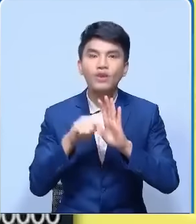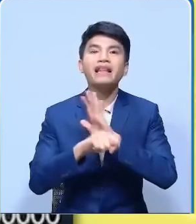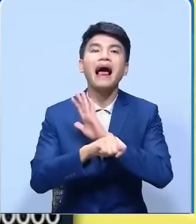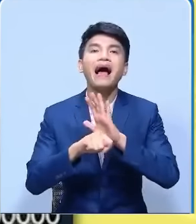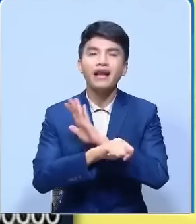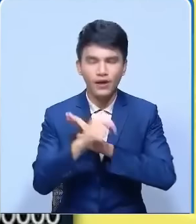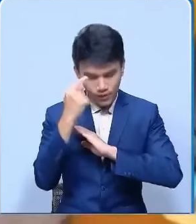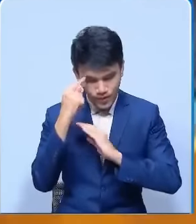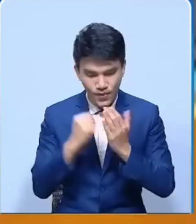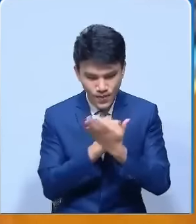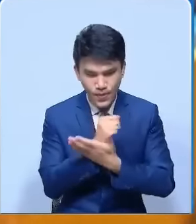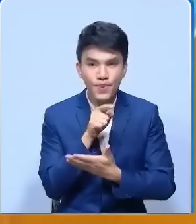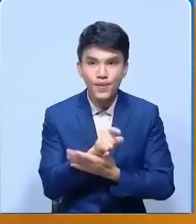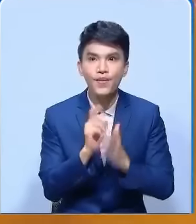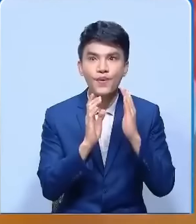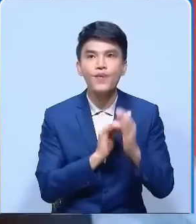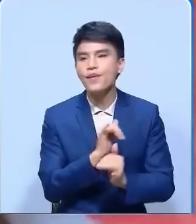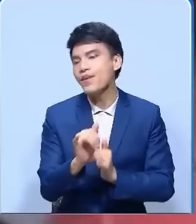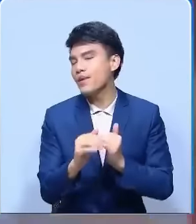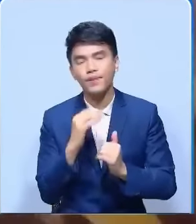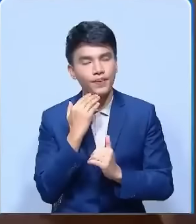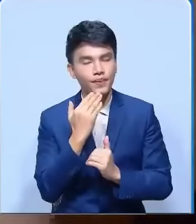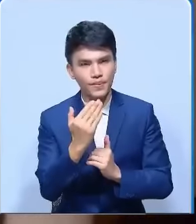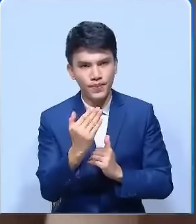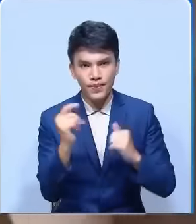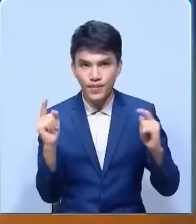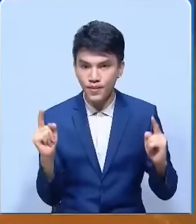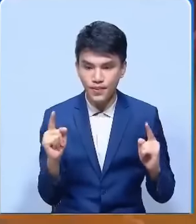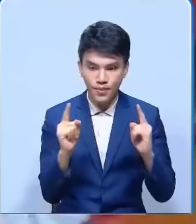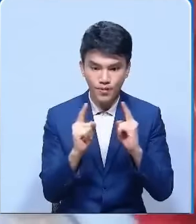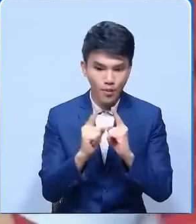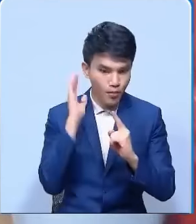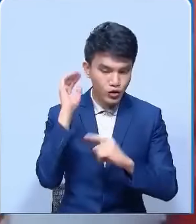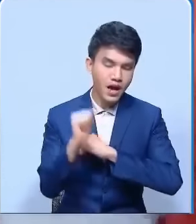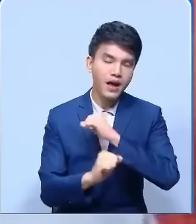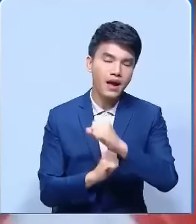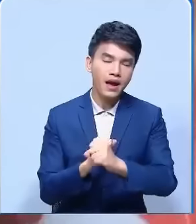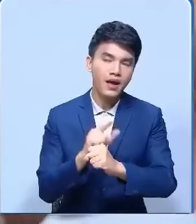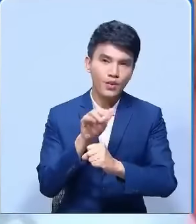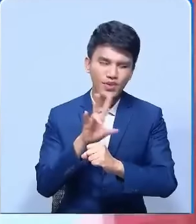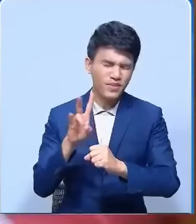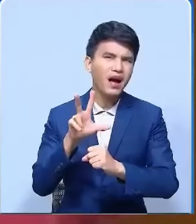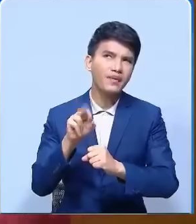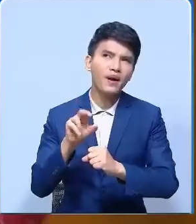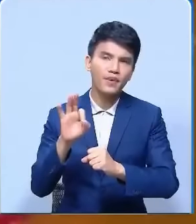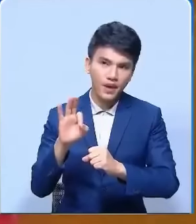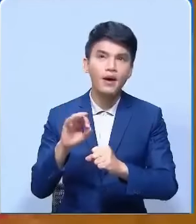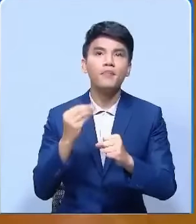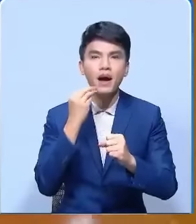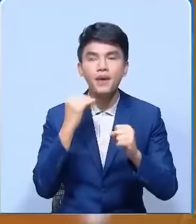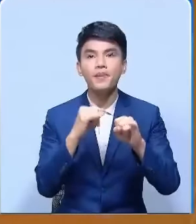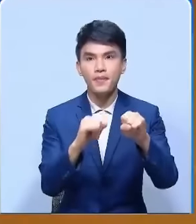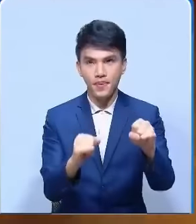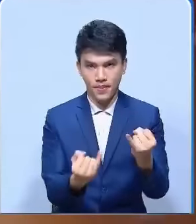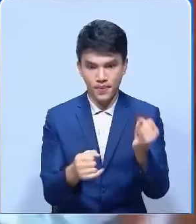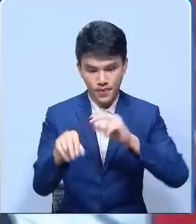ดมีคนเข้าออกตลอดเวลาก็ไปพบกับนายสุภกิจอายุ27ปีและนางสาวอนุสราอายุ39ปีเป็นเจ้าของบ้านขณะตร